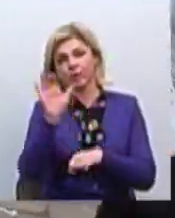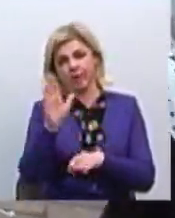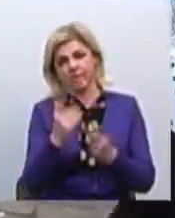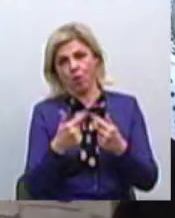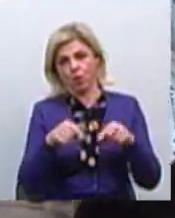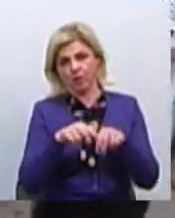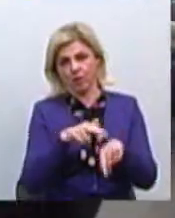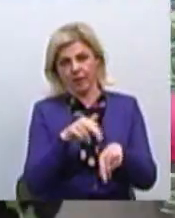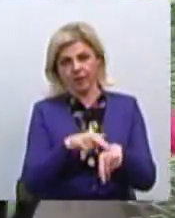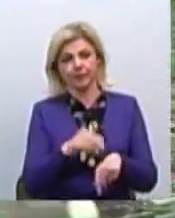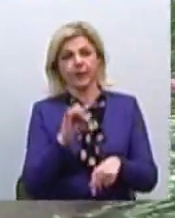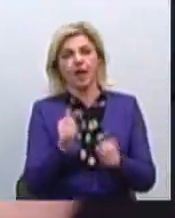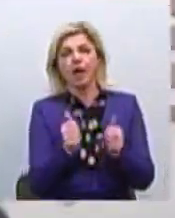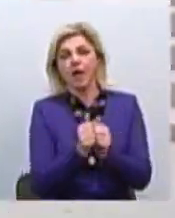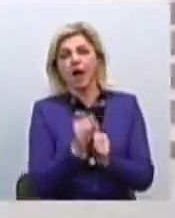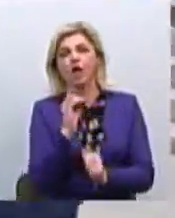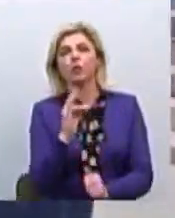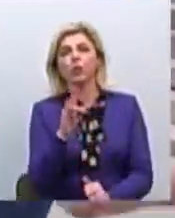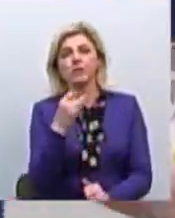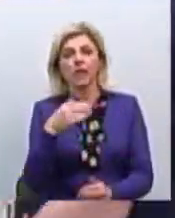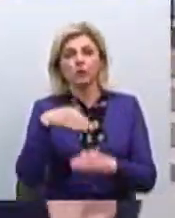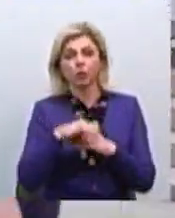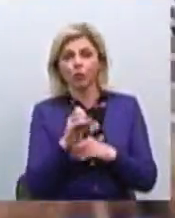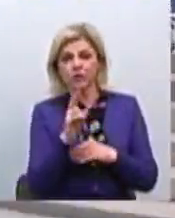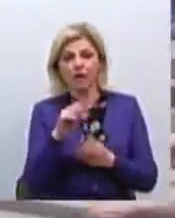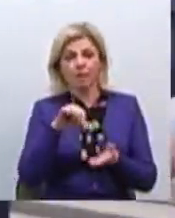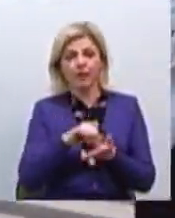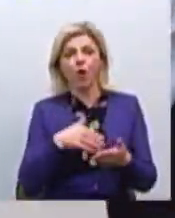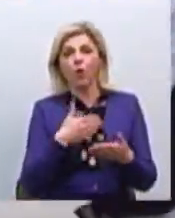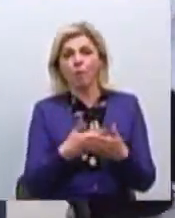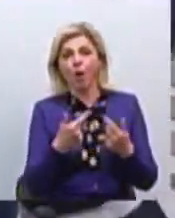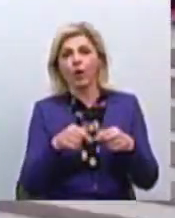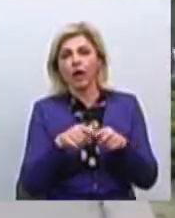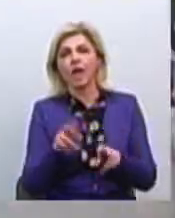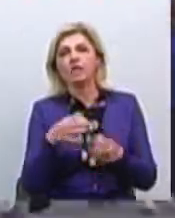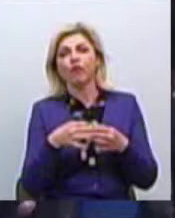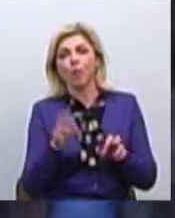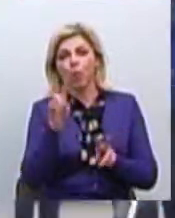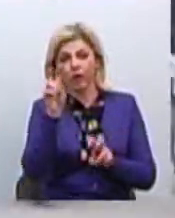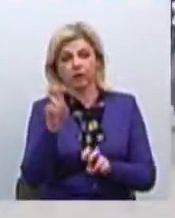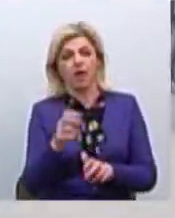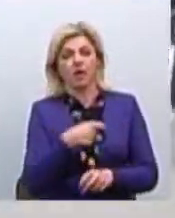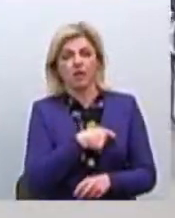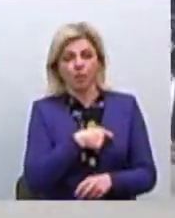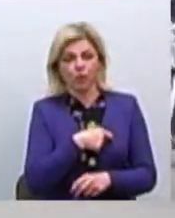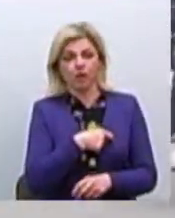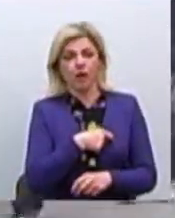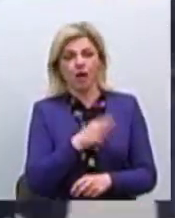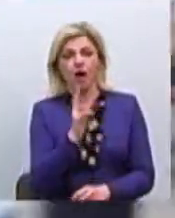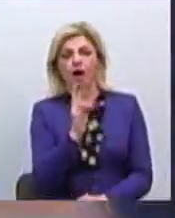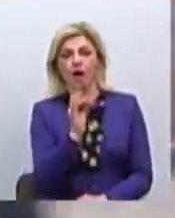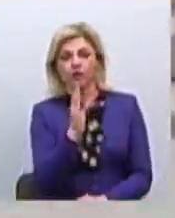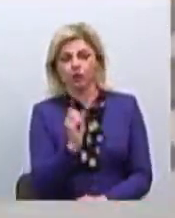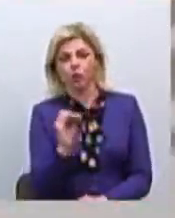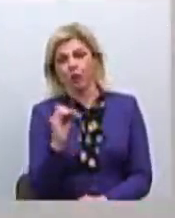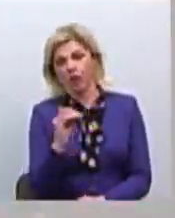безсмертного полку біля Інгульського спуску представник громадської організації «Свобода» облив кефіром депутатів обласної ради Кравченка та